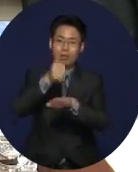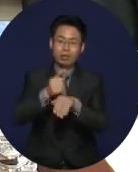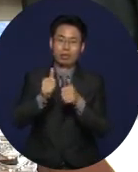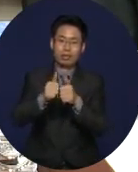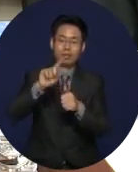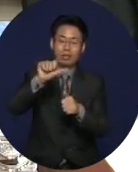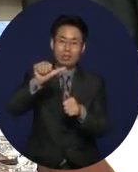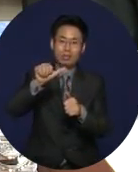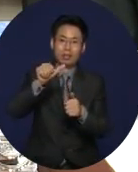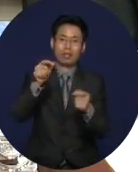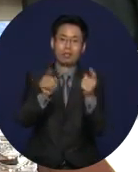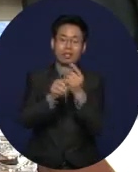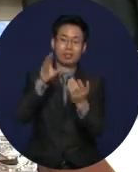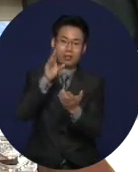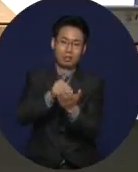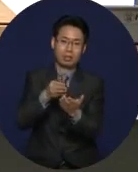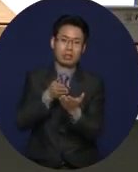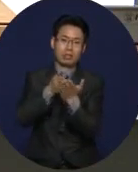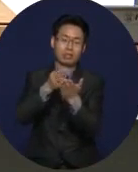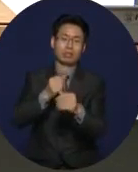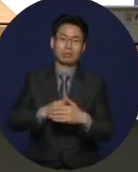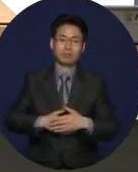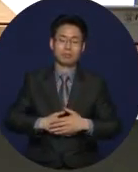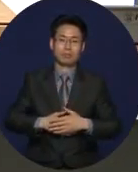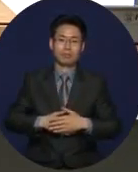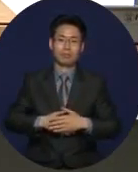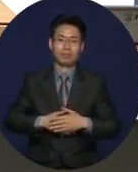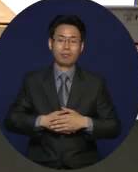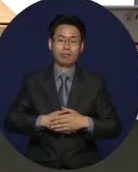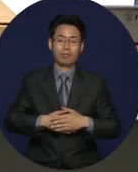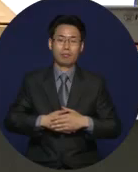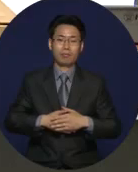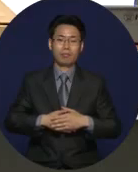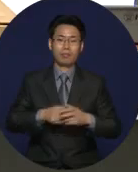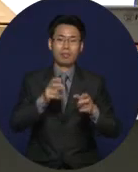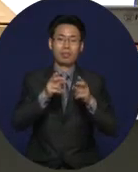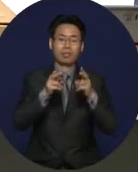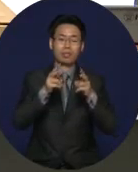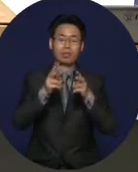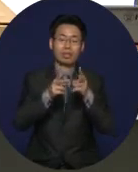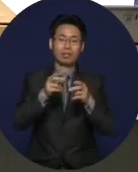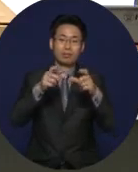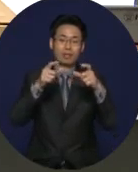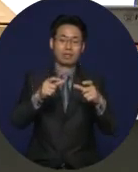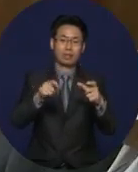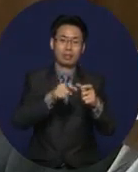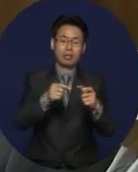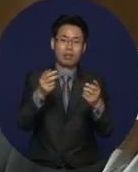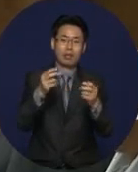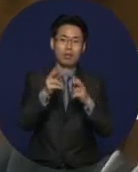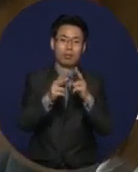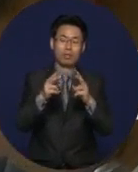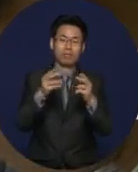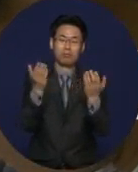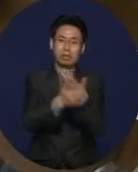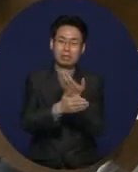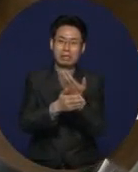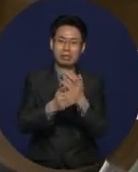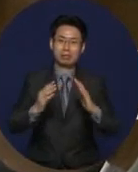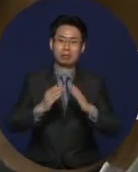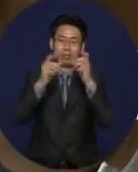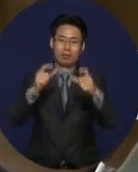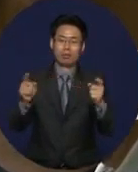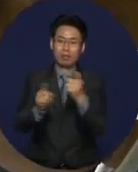따른 15건의 개선 과제가 제시됐습니다. 주요 성과를 살펴보면 산업단지 내 불합리한 공장 건폐율